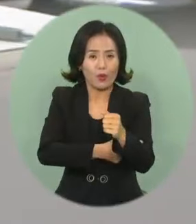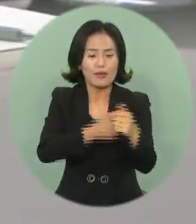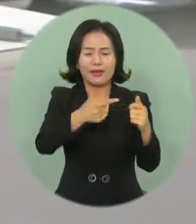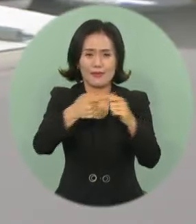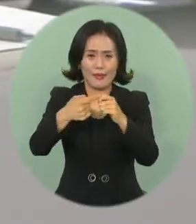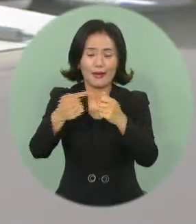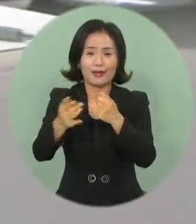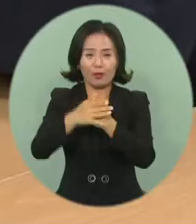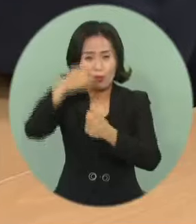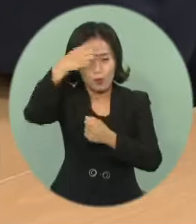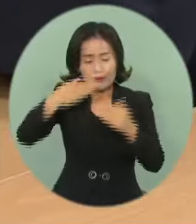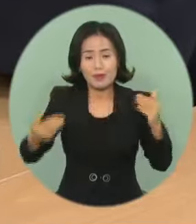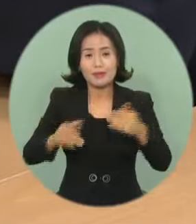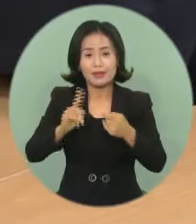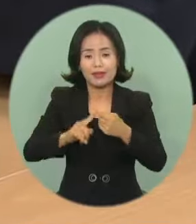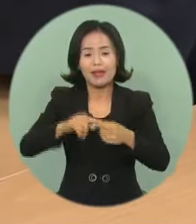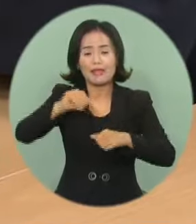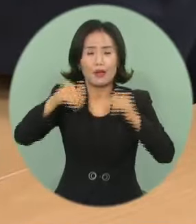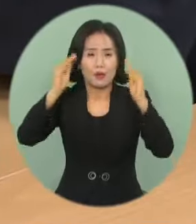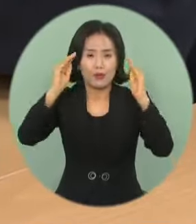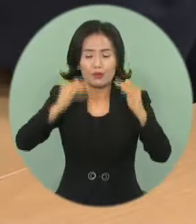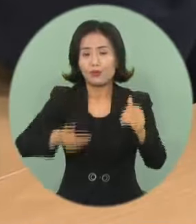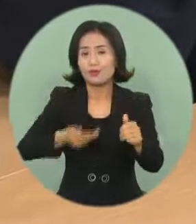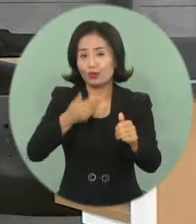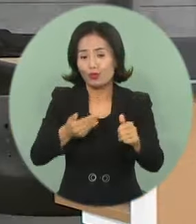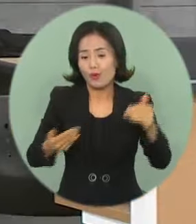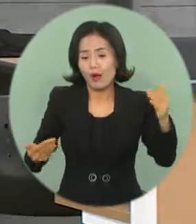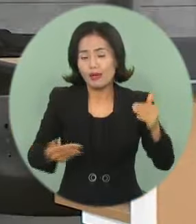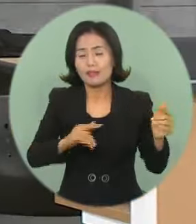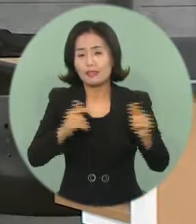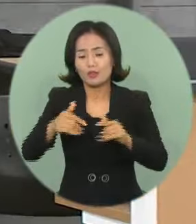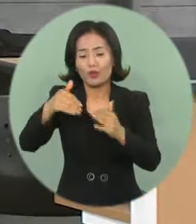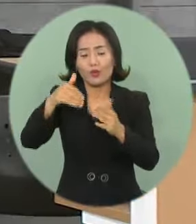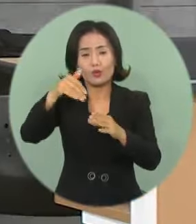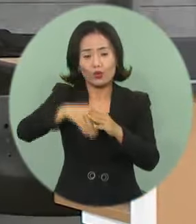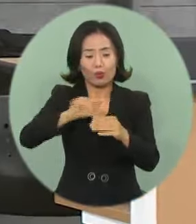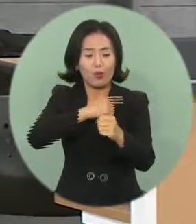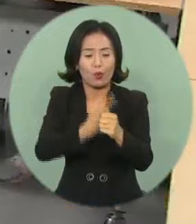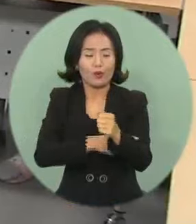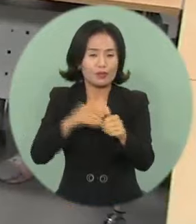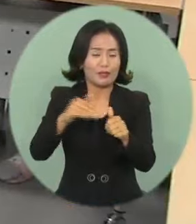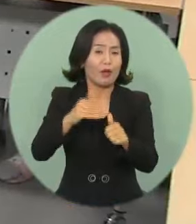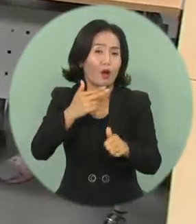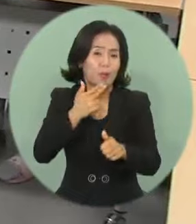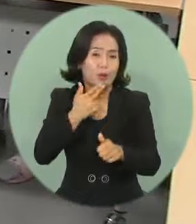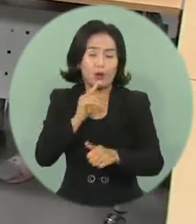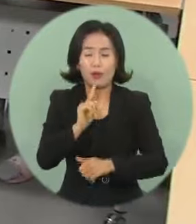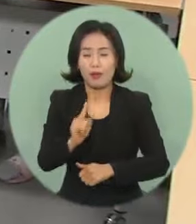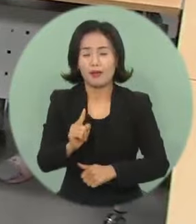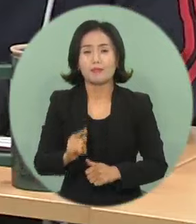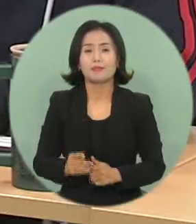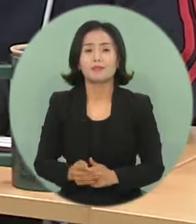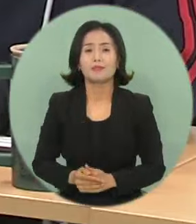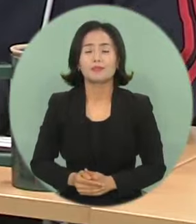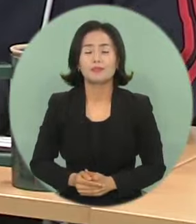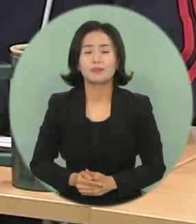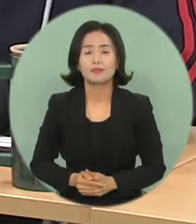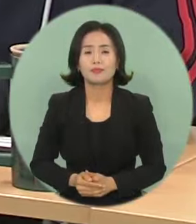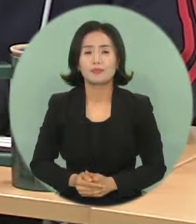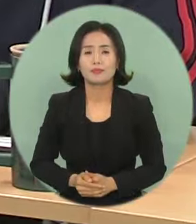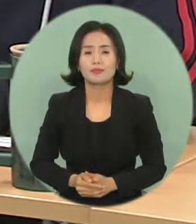만큼 고3 학생들에게 자율학습을 강제해 학생들의 투표권이 침해받는 일이 없도록 하겠다고 밝혔습니다.